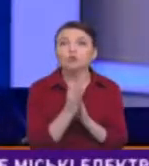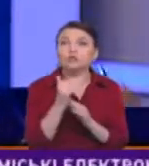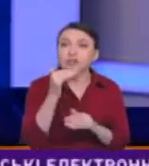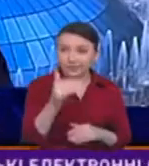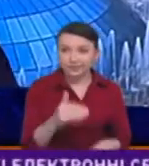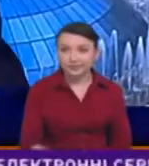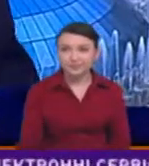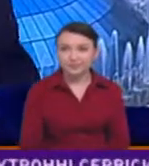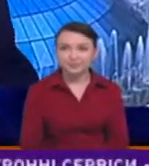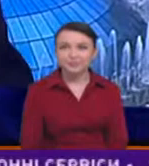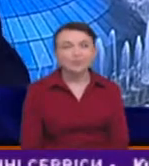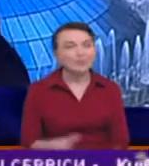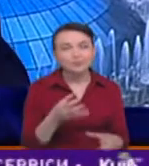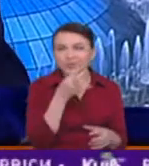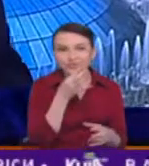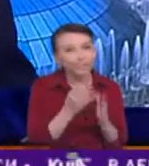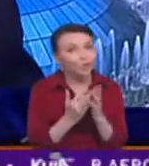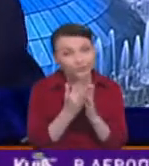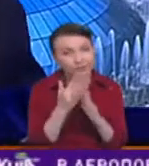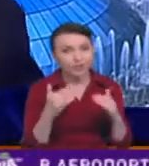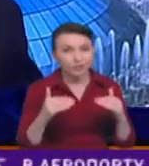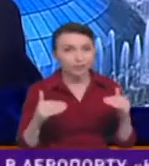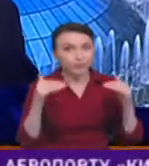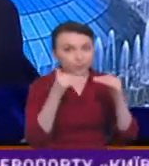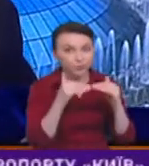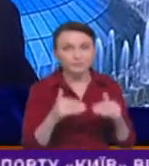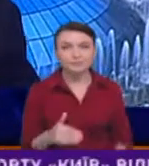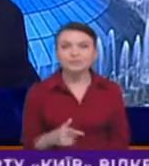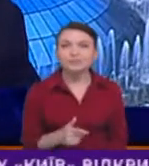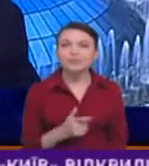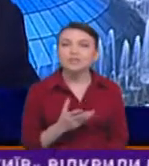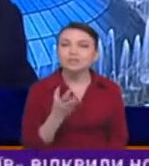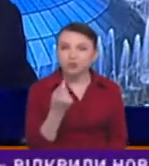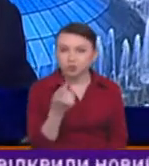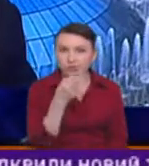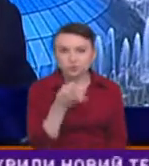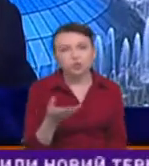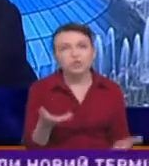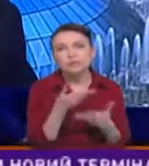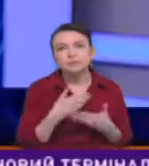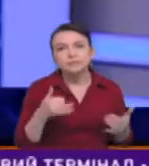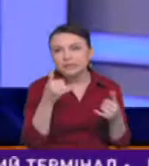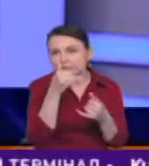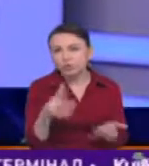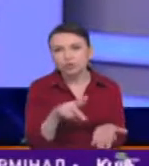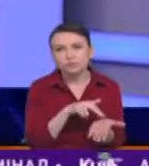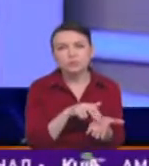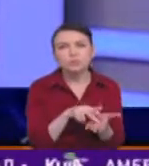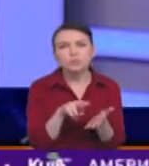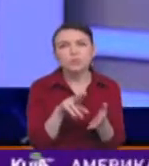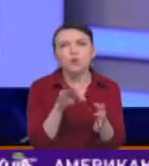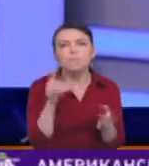доросли. Ну, не доросли, да, а доросли. В притул підійшли. А я еще одну, мы не можем идти по